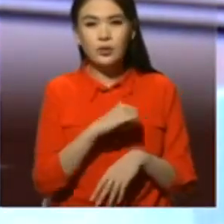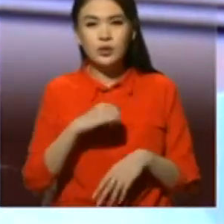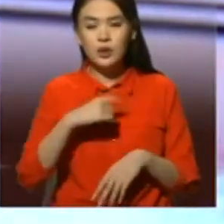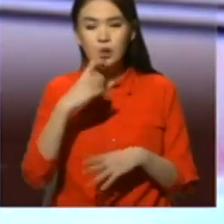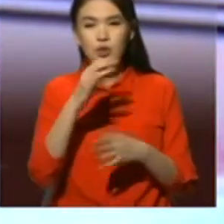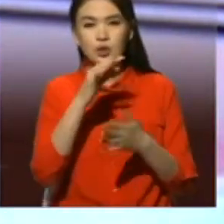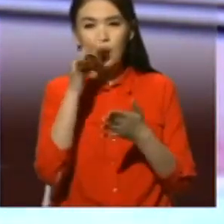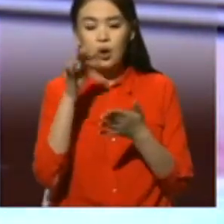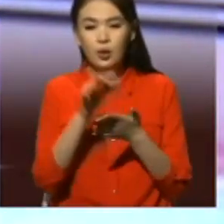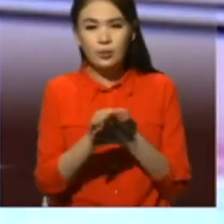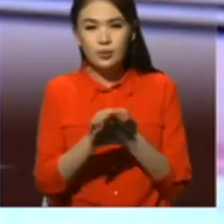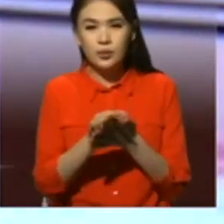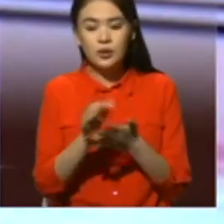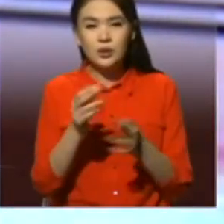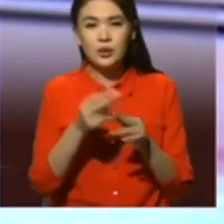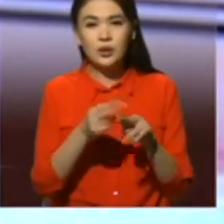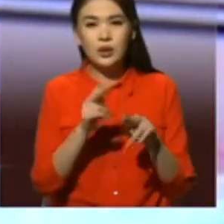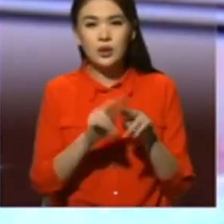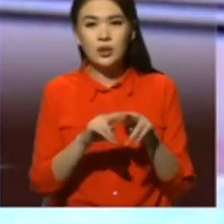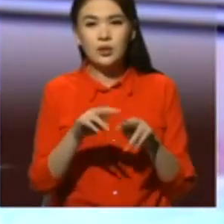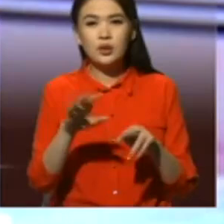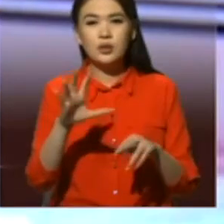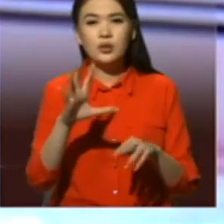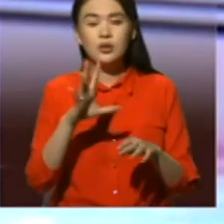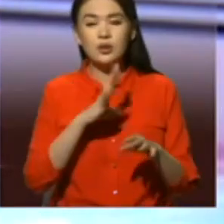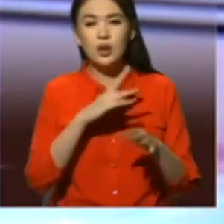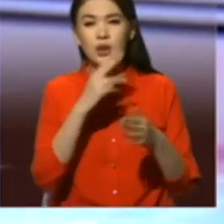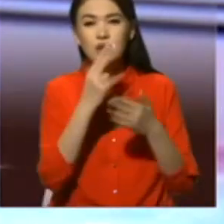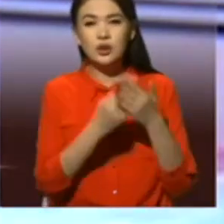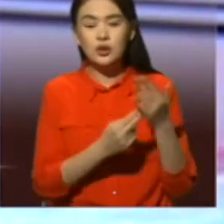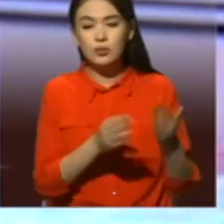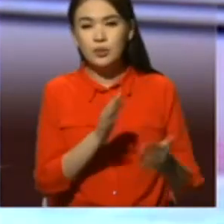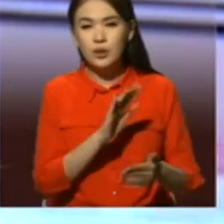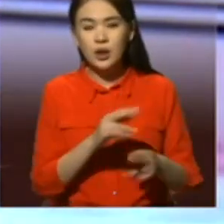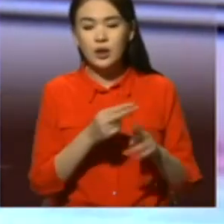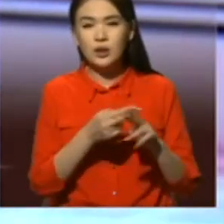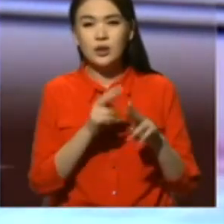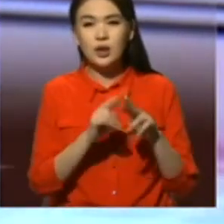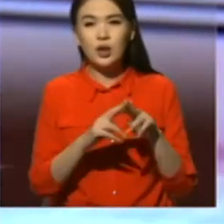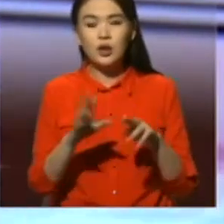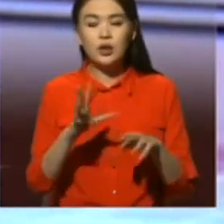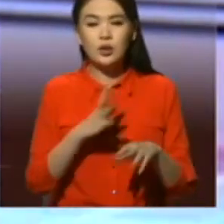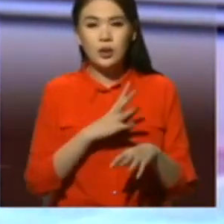жауапта сүрінбейтін тұяқ